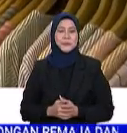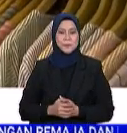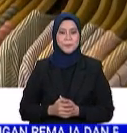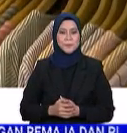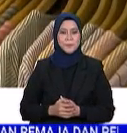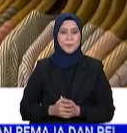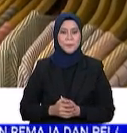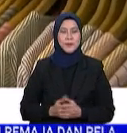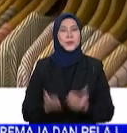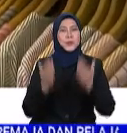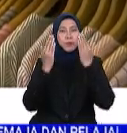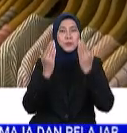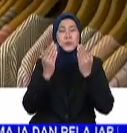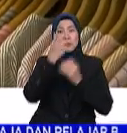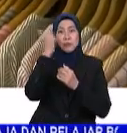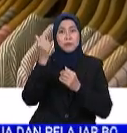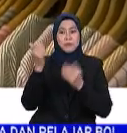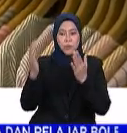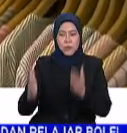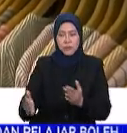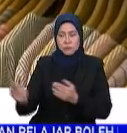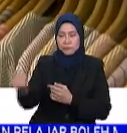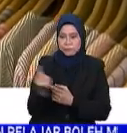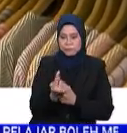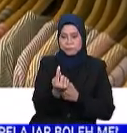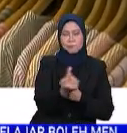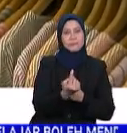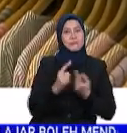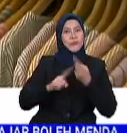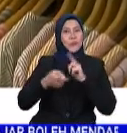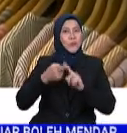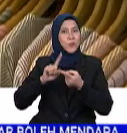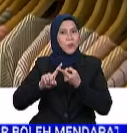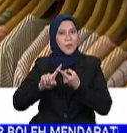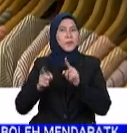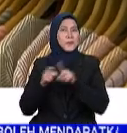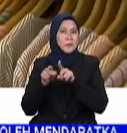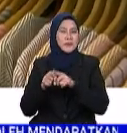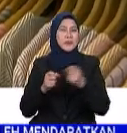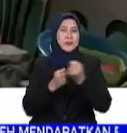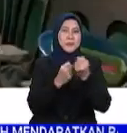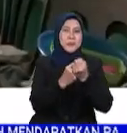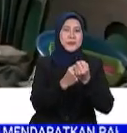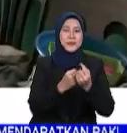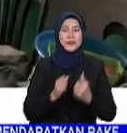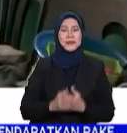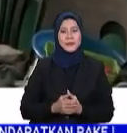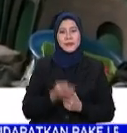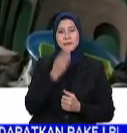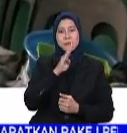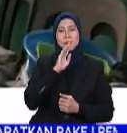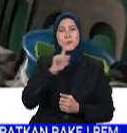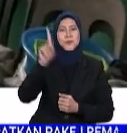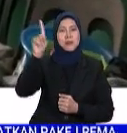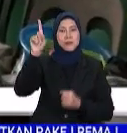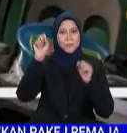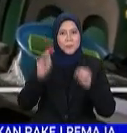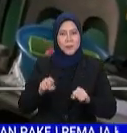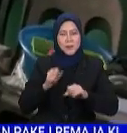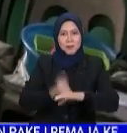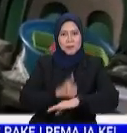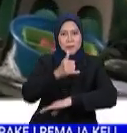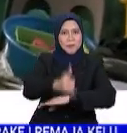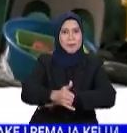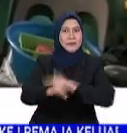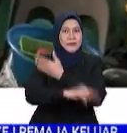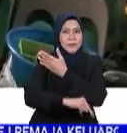apa? Customer, kawan-kawan pun my support daripada luar kan. Okeylah. Alhamdulillah lah, boleh rentas negeri. Bolehlah